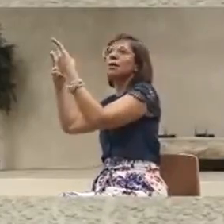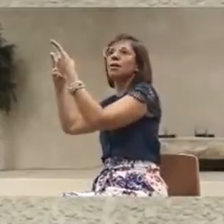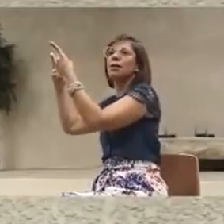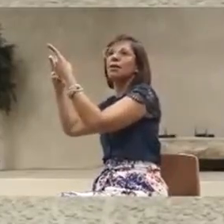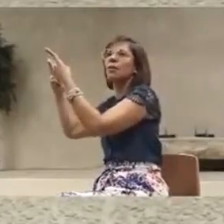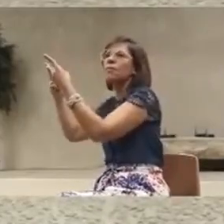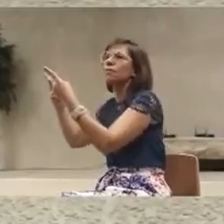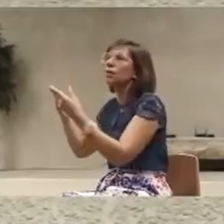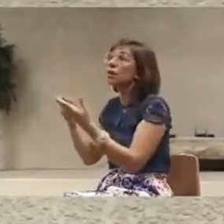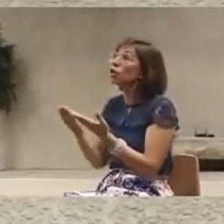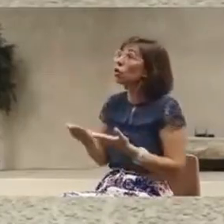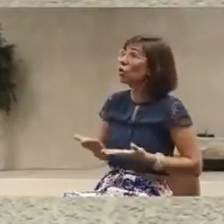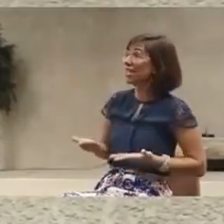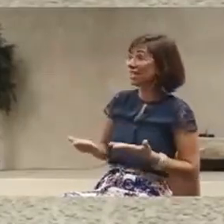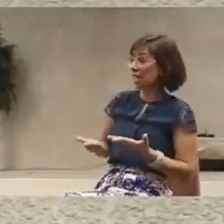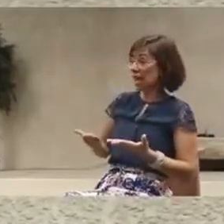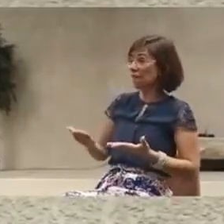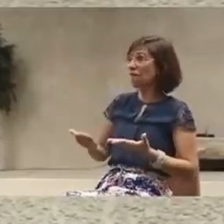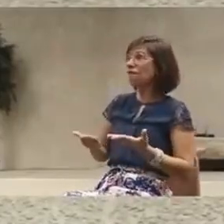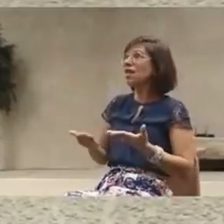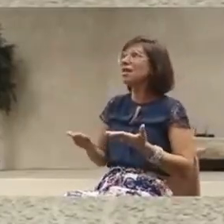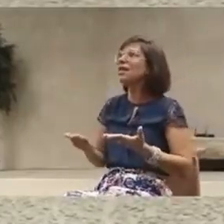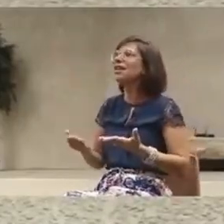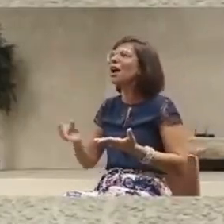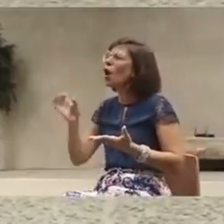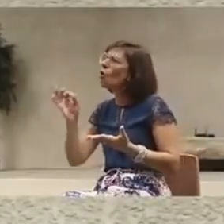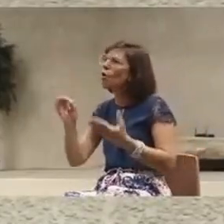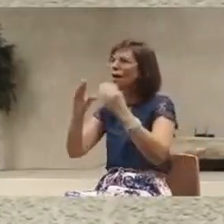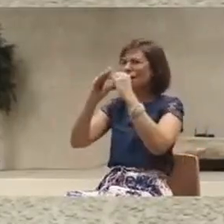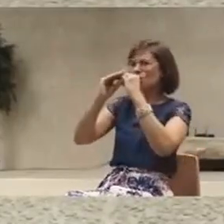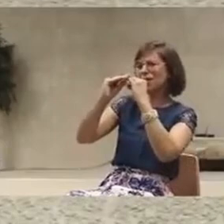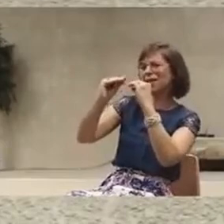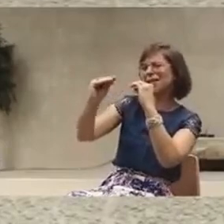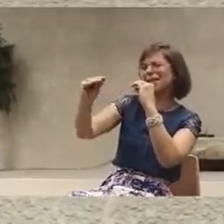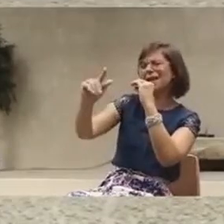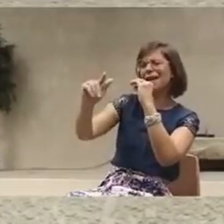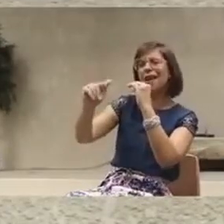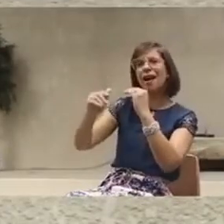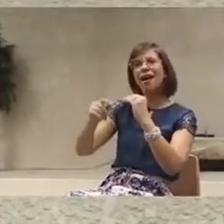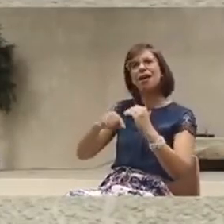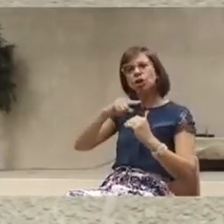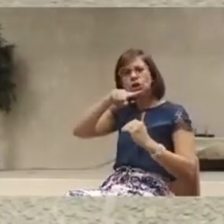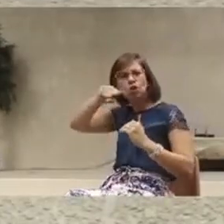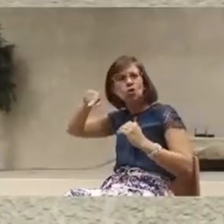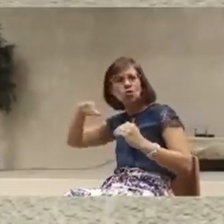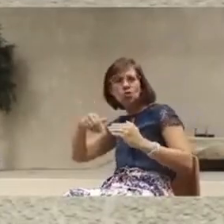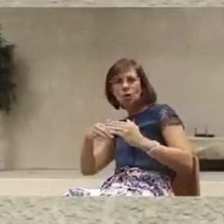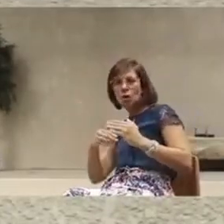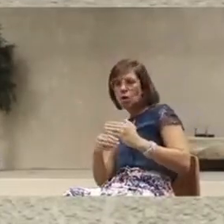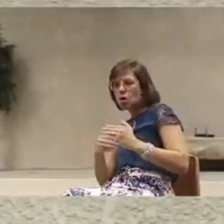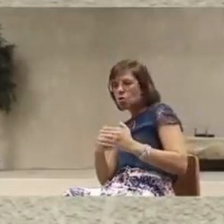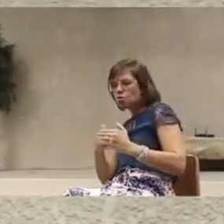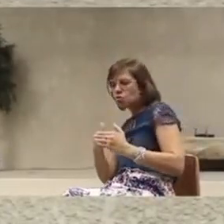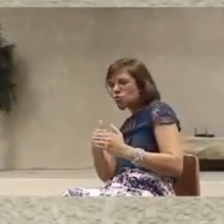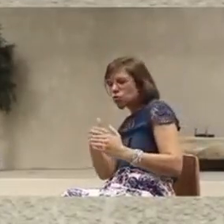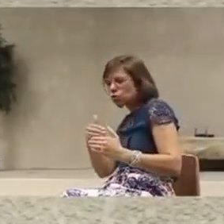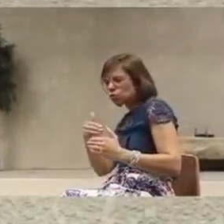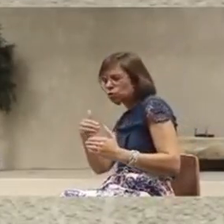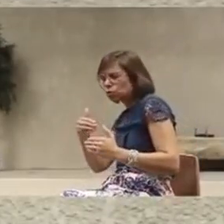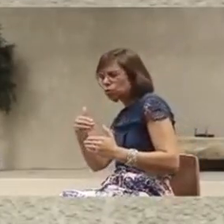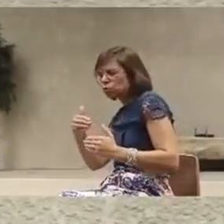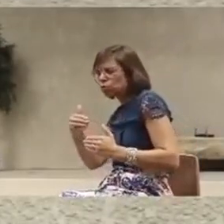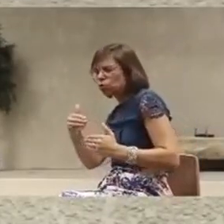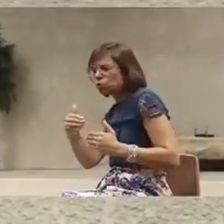te servir, que dans le désert, nous pouvons avancer. Merci même pour nos déserts, parce que tu te